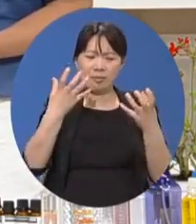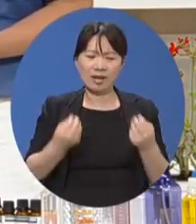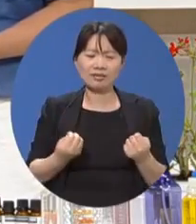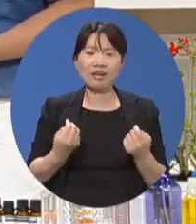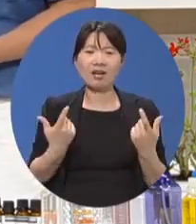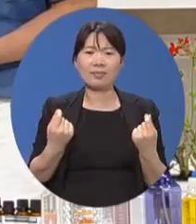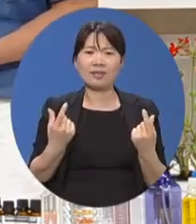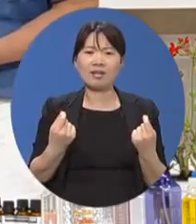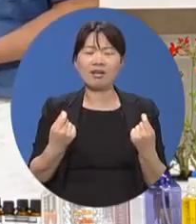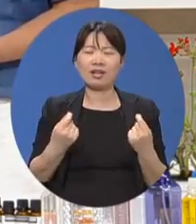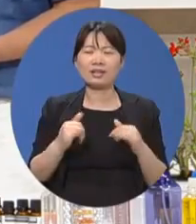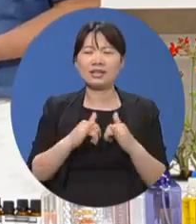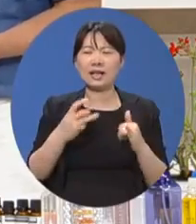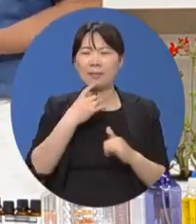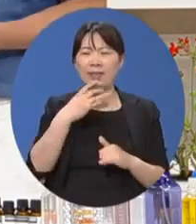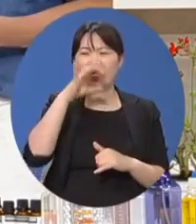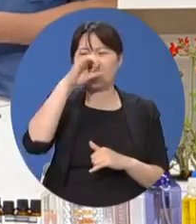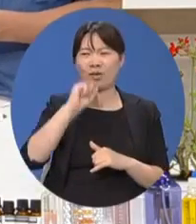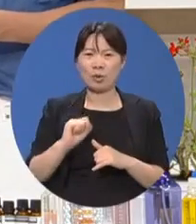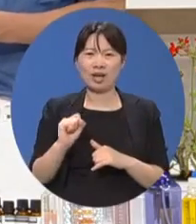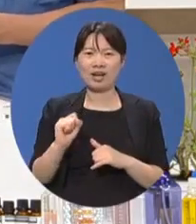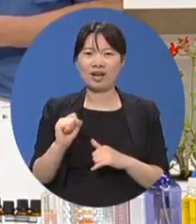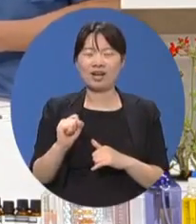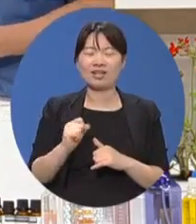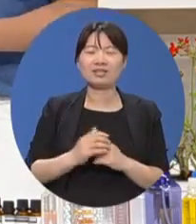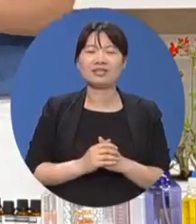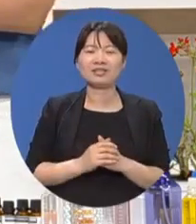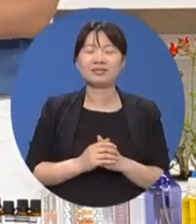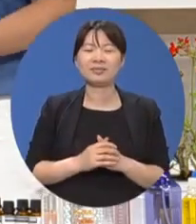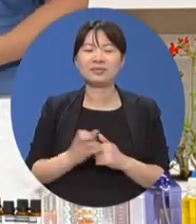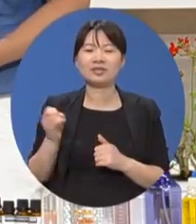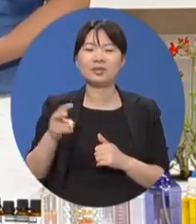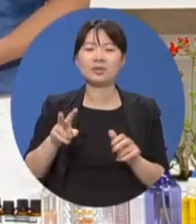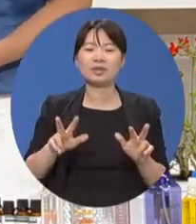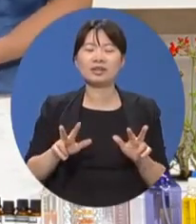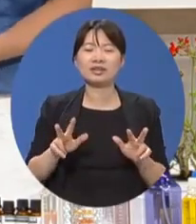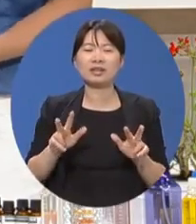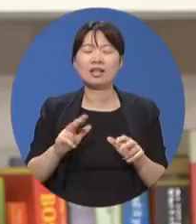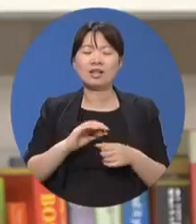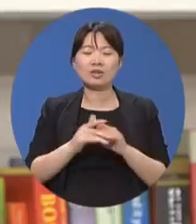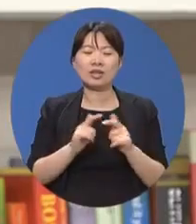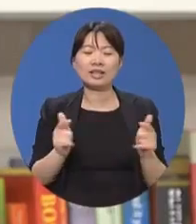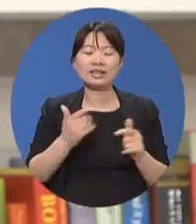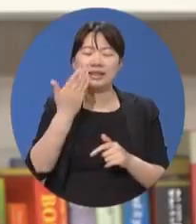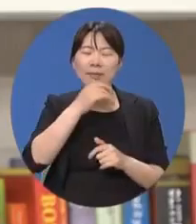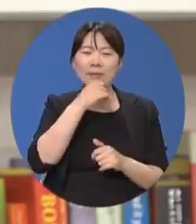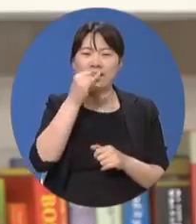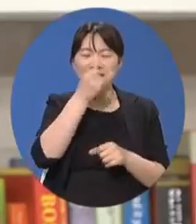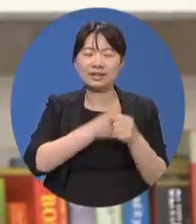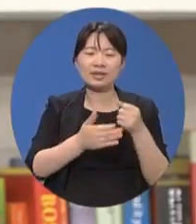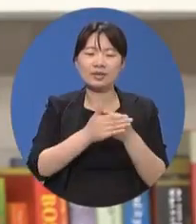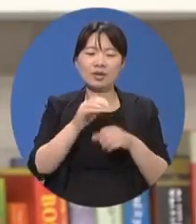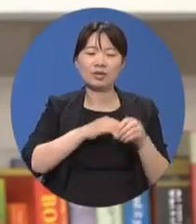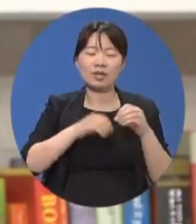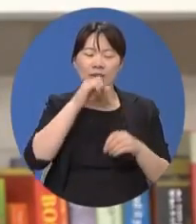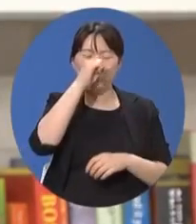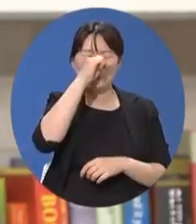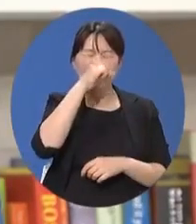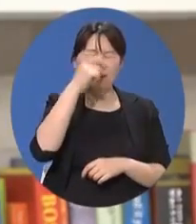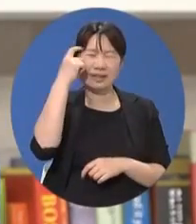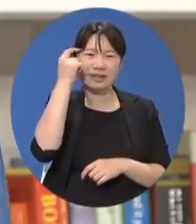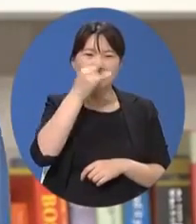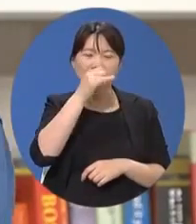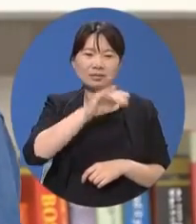그렇죠 아 사랑 아 아니에요 그 자시고 과일은 단 맛이 있기 때문에 오히려 모기들이 좋아할 줄 알았는데